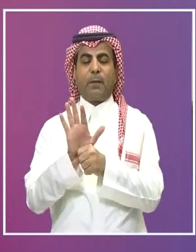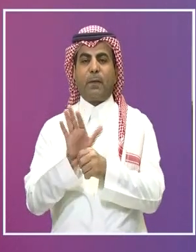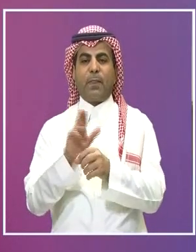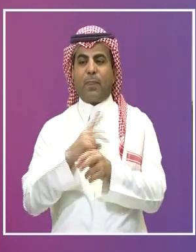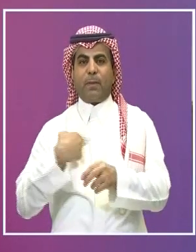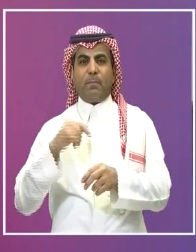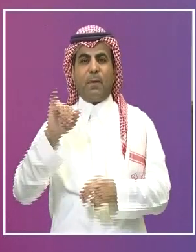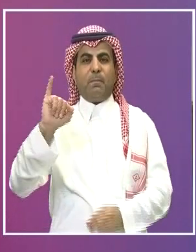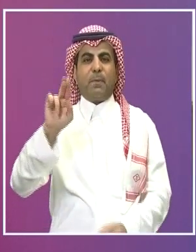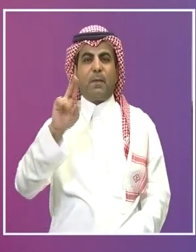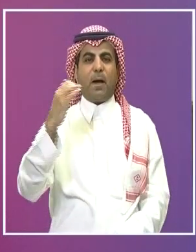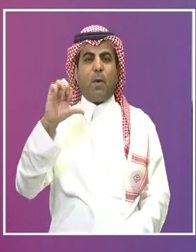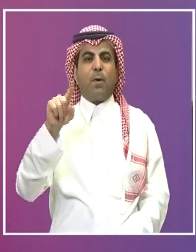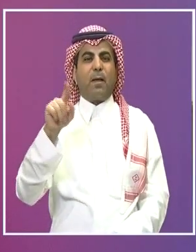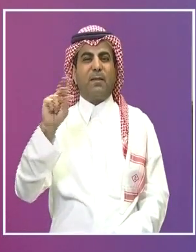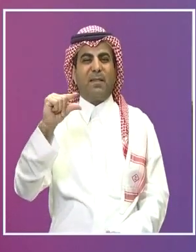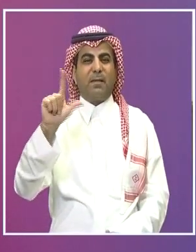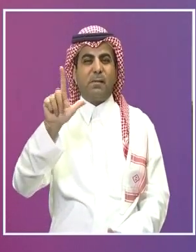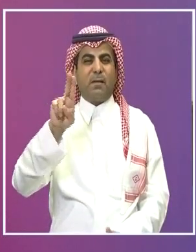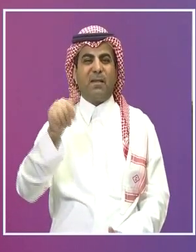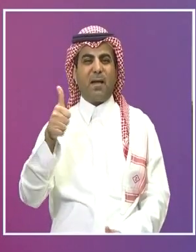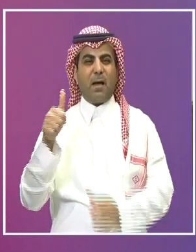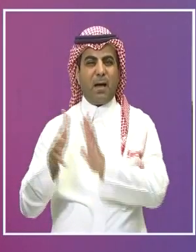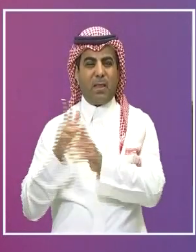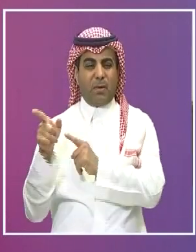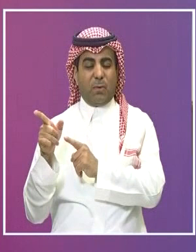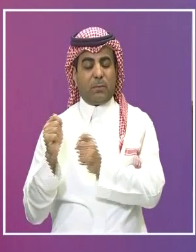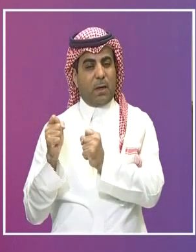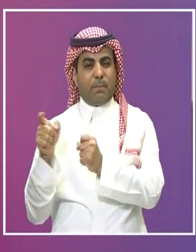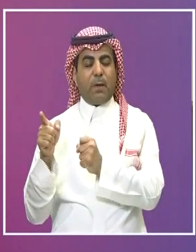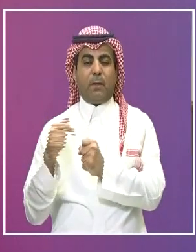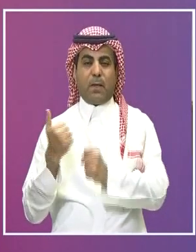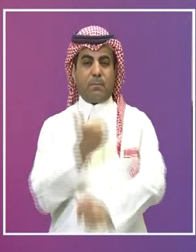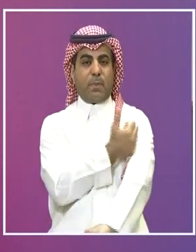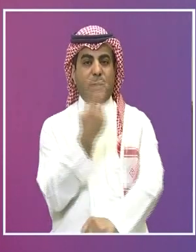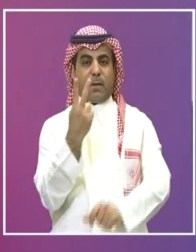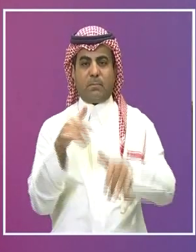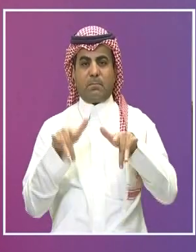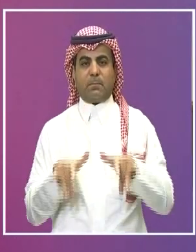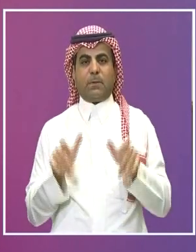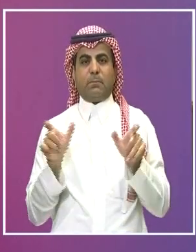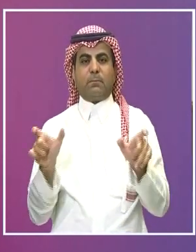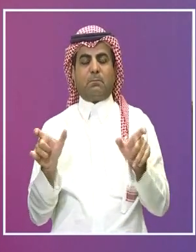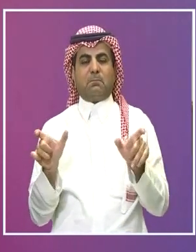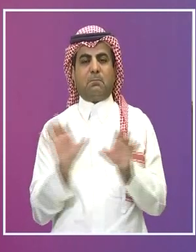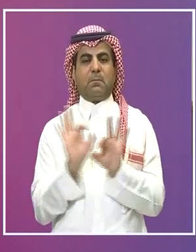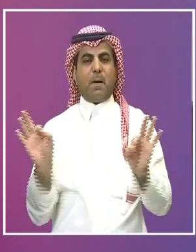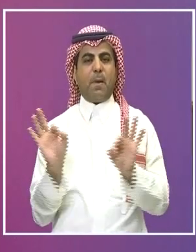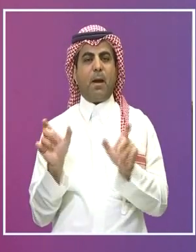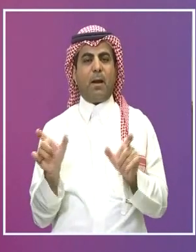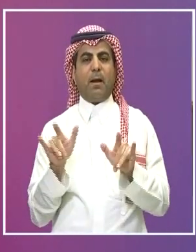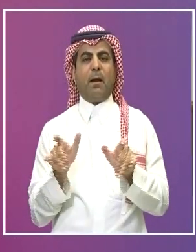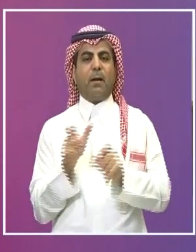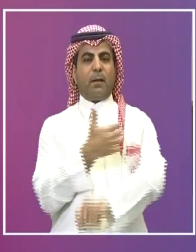دلتا. أيضا هو الأمر الوحيد الذي من خلاله يتم رفع مستوى المناعة وتنشيطها بعد الجرعة الأولى، فالجرعة الأولى تؤتي ردة